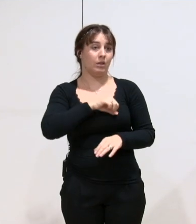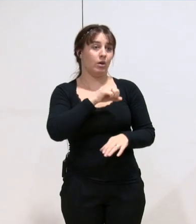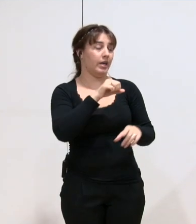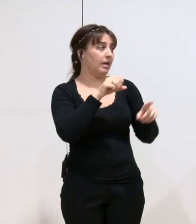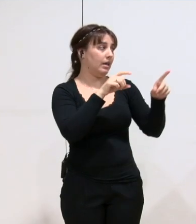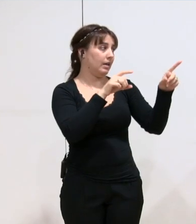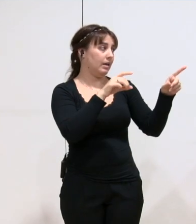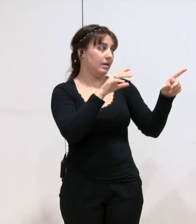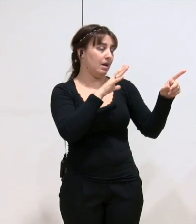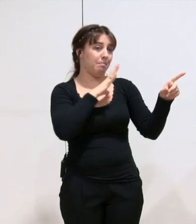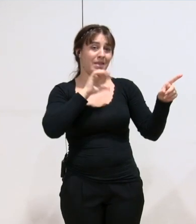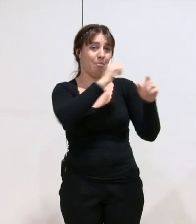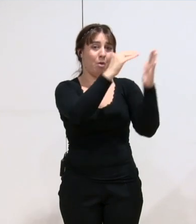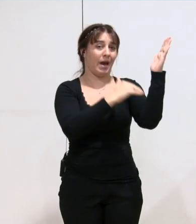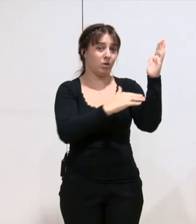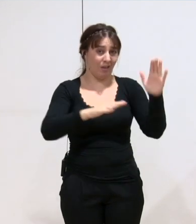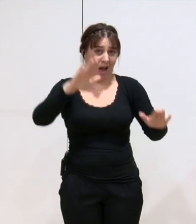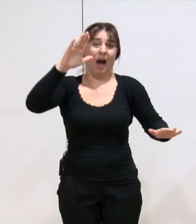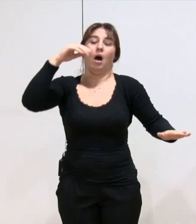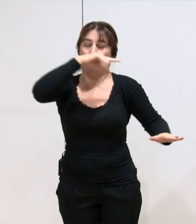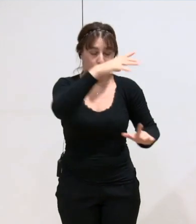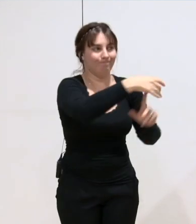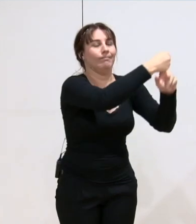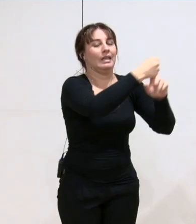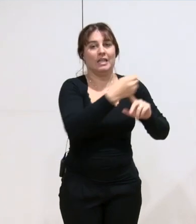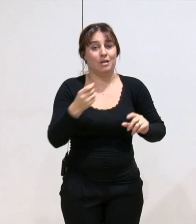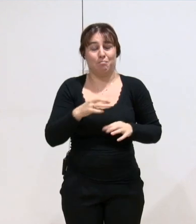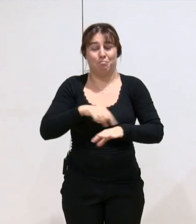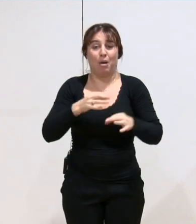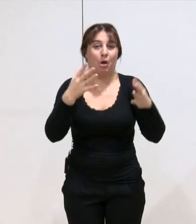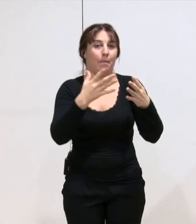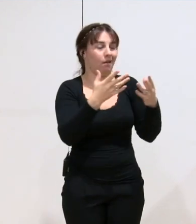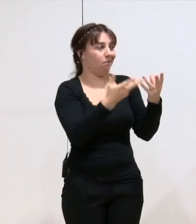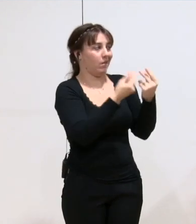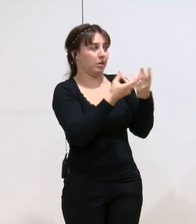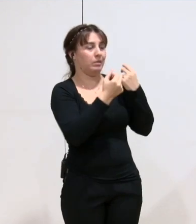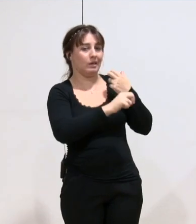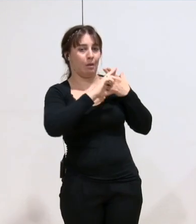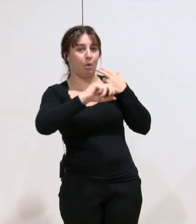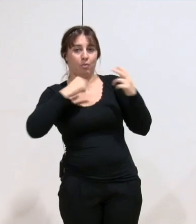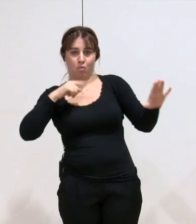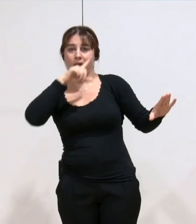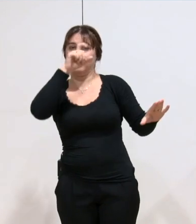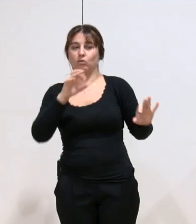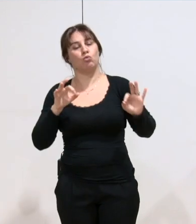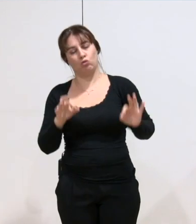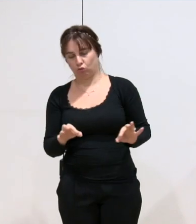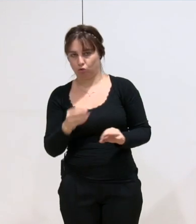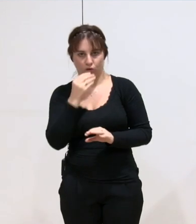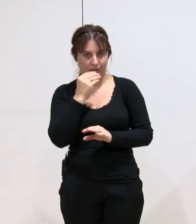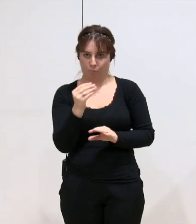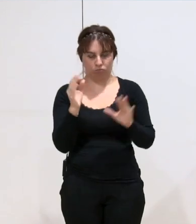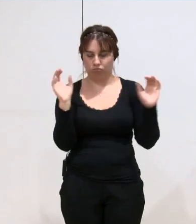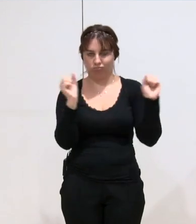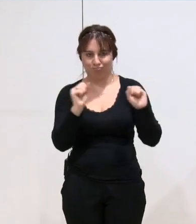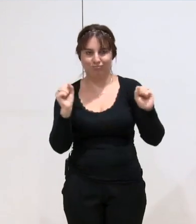avant la première adjointe. Je n'ai pas eu le temps de lever la main, mais elle a apporté globalement les réponses aux questions que je voulais poser. Donc, ça ne change pas